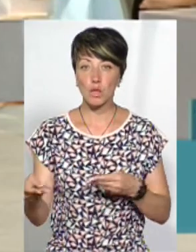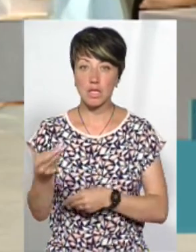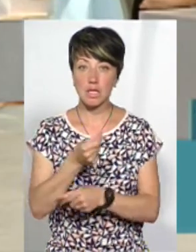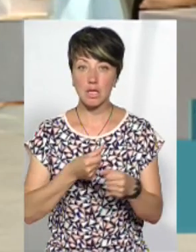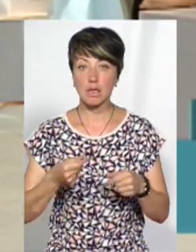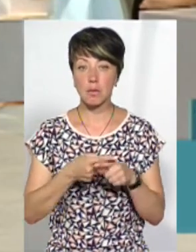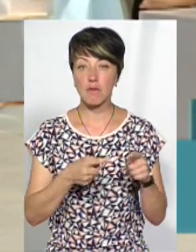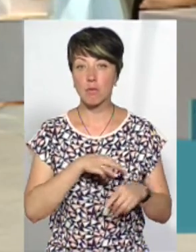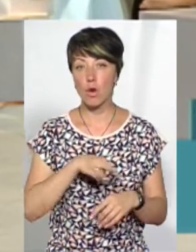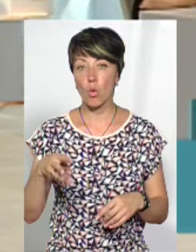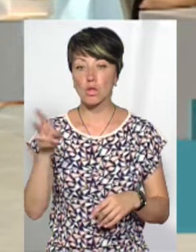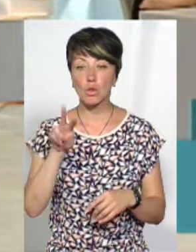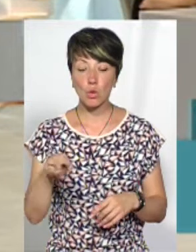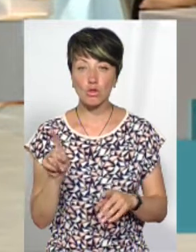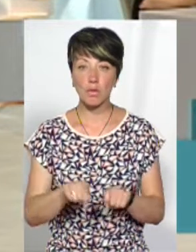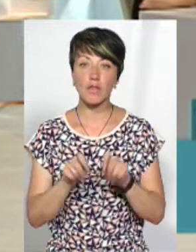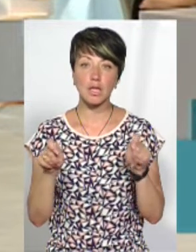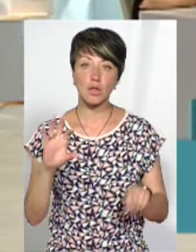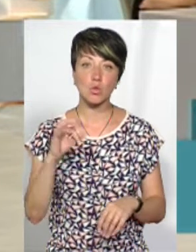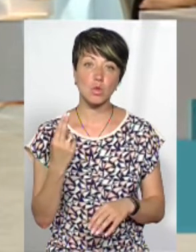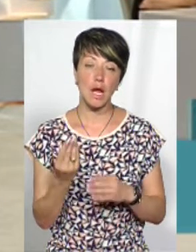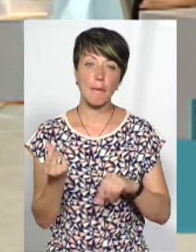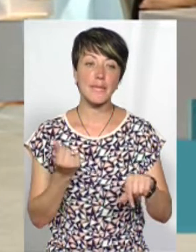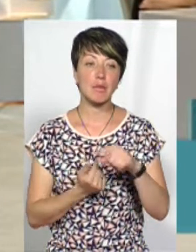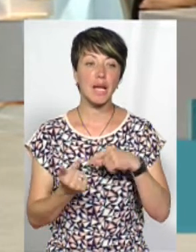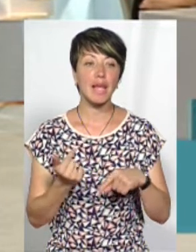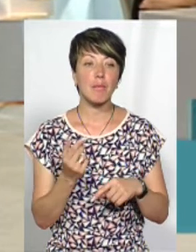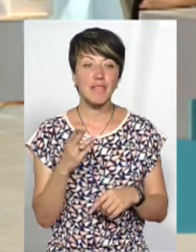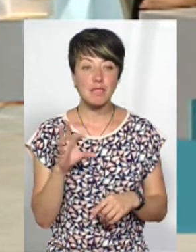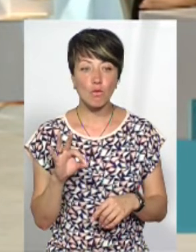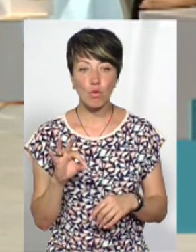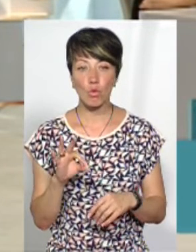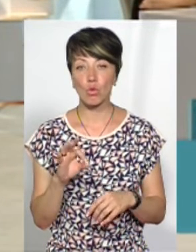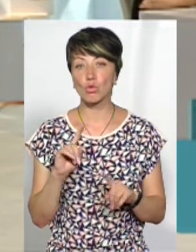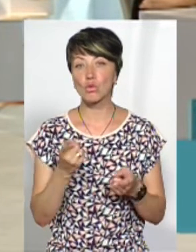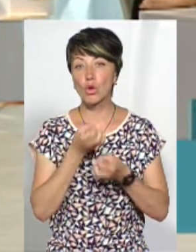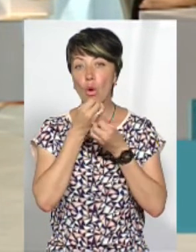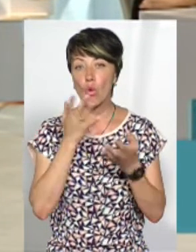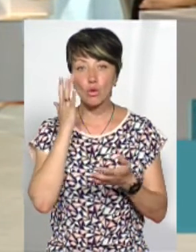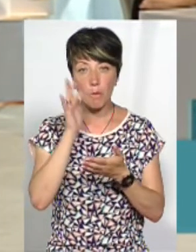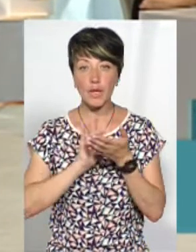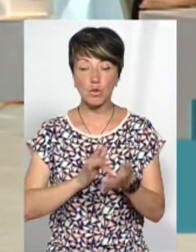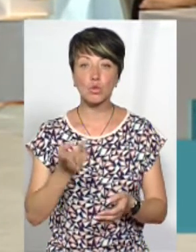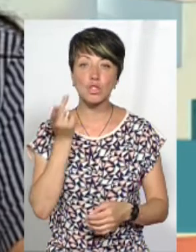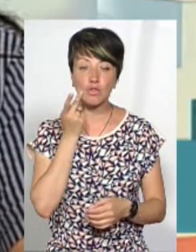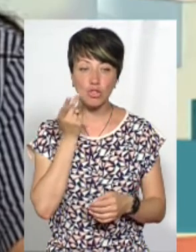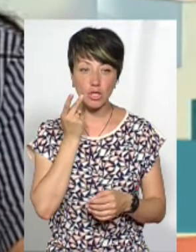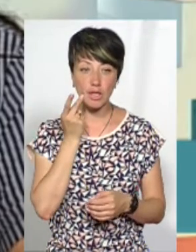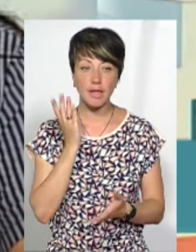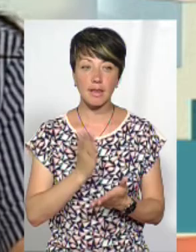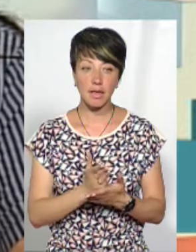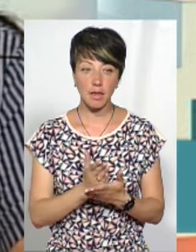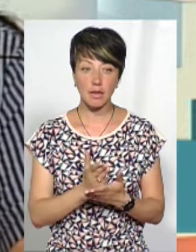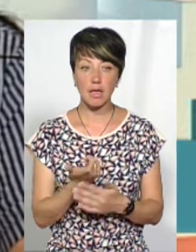на $500 000 для того, щоб відкрити соціальне підприємство. Оскільки на благу мету завжди